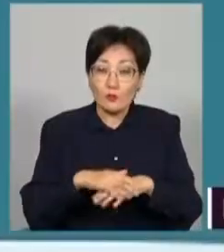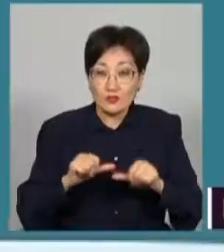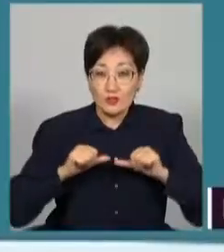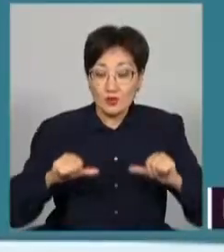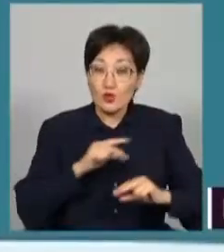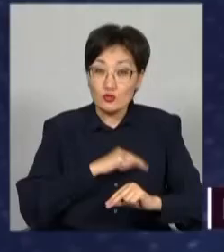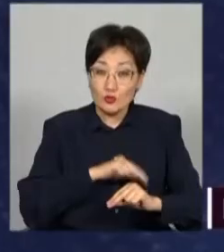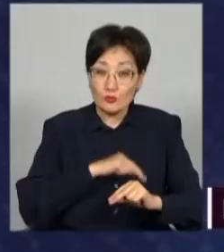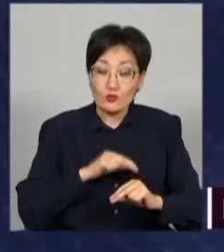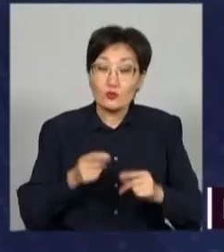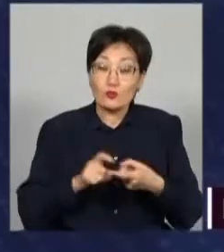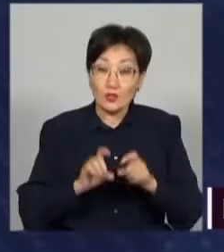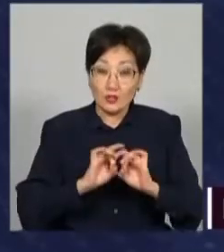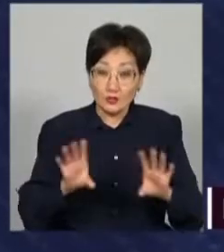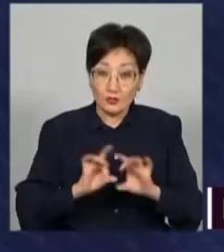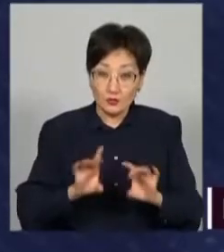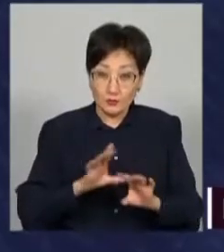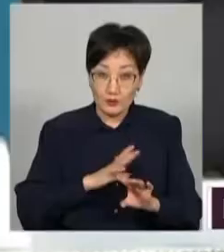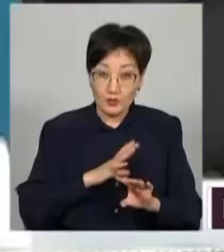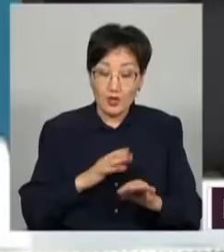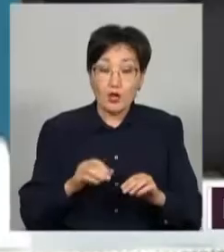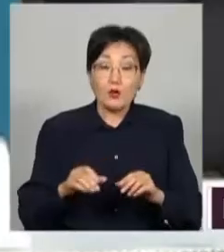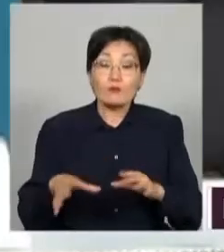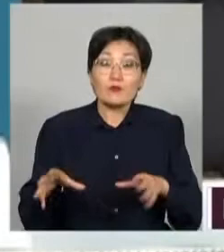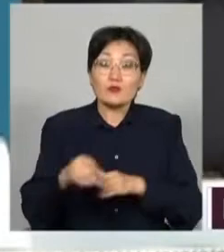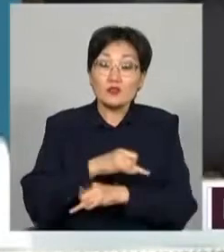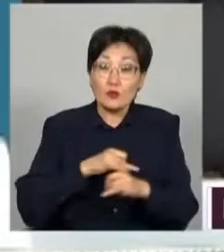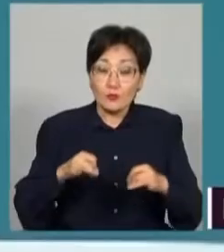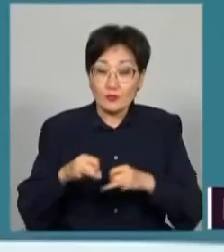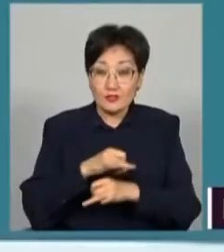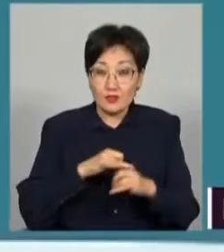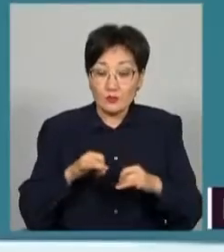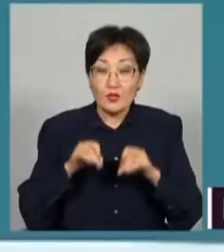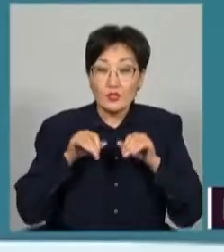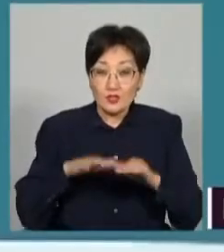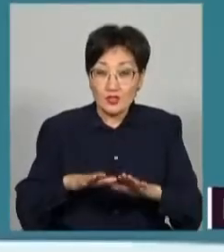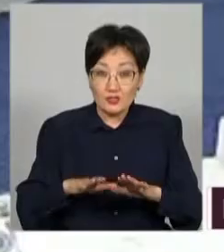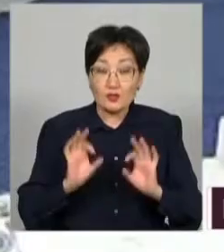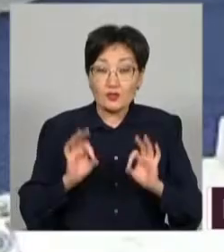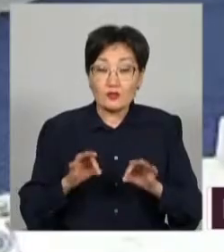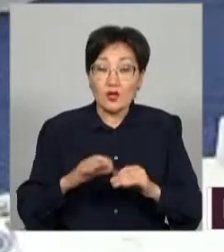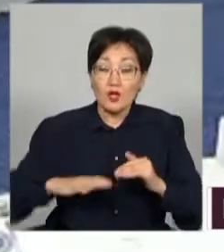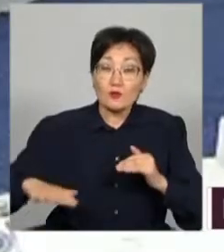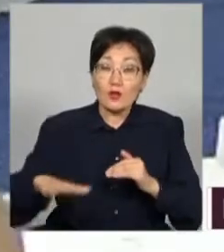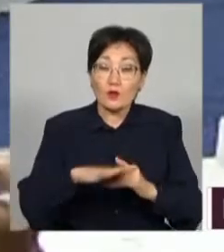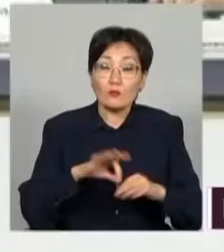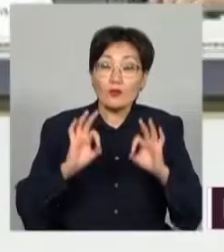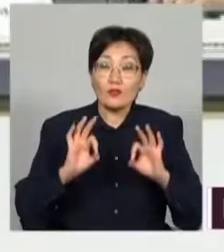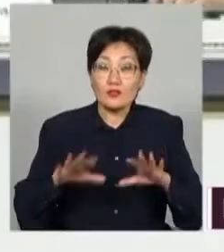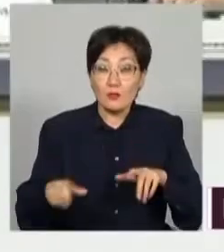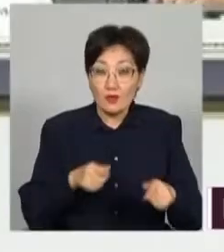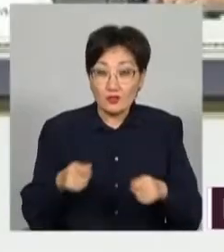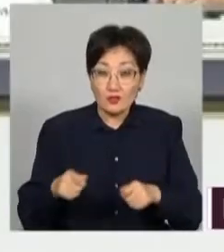кеңестердің рөліне тоқталды мемлекет басшысы. Кеңесіп пішкен тон келте болмайды дей келе, дала демократиясы дәстүрін жаңғыртуды,